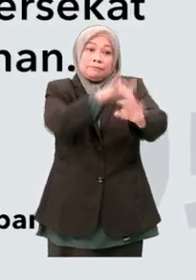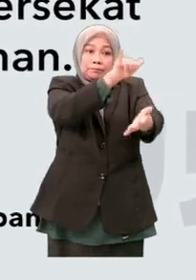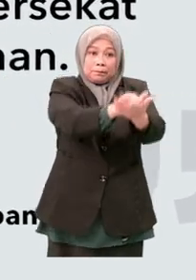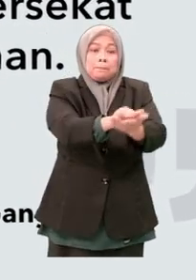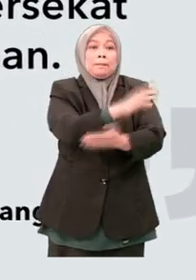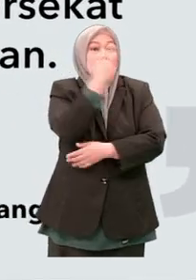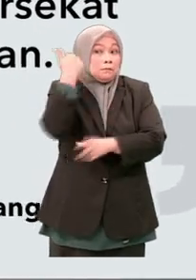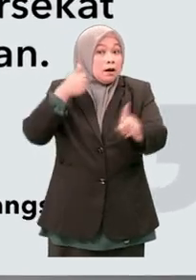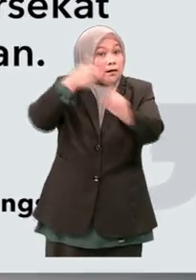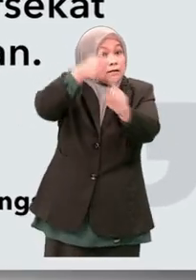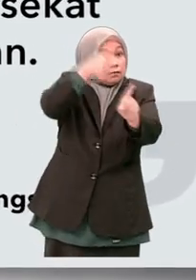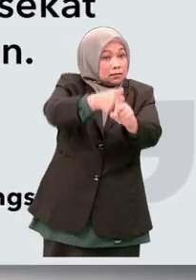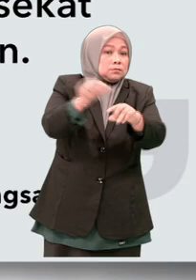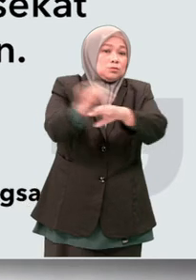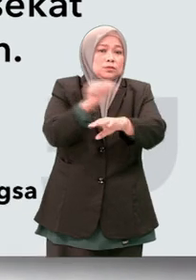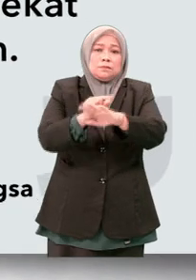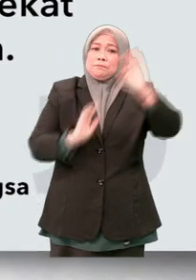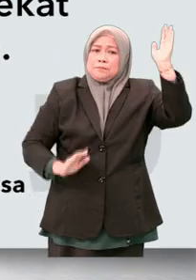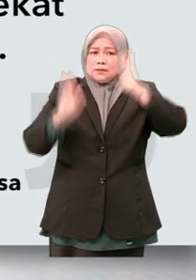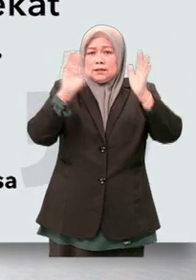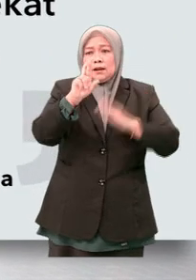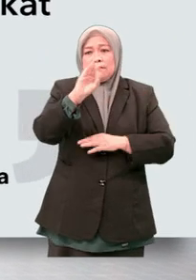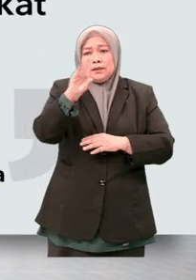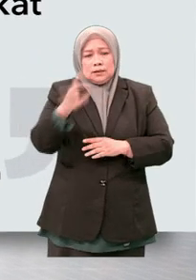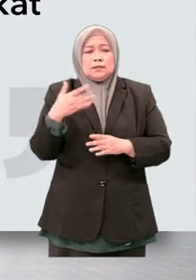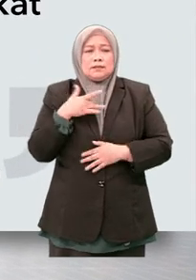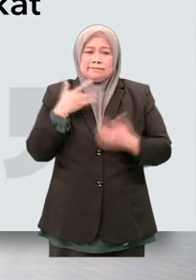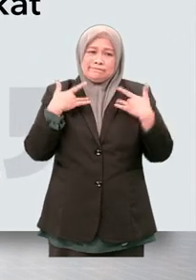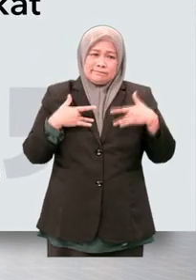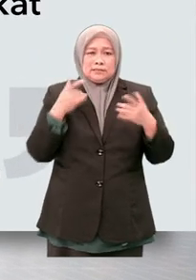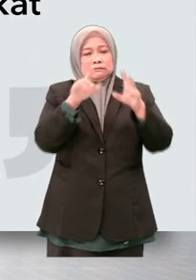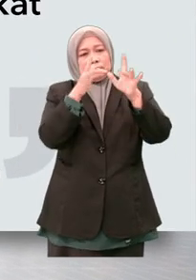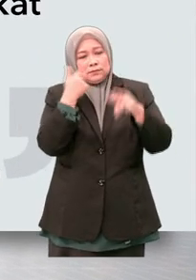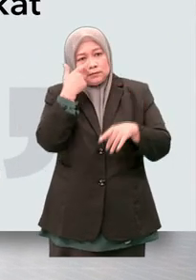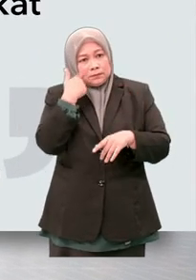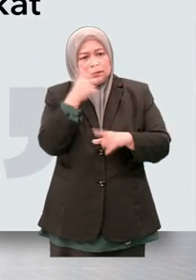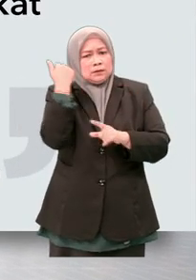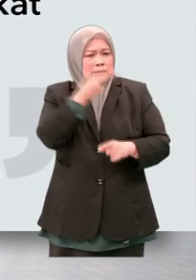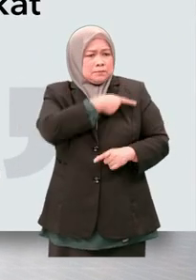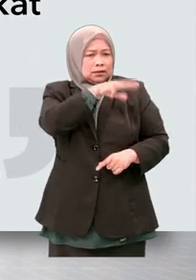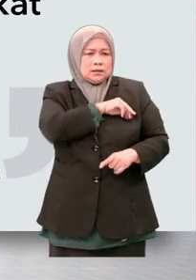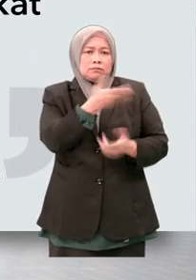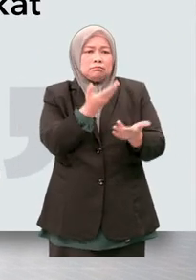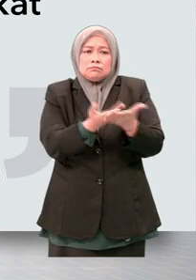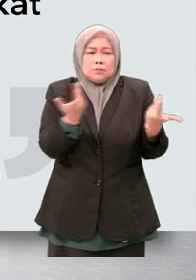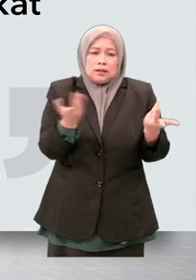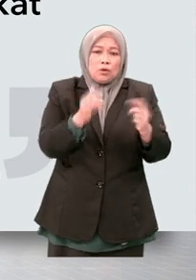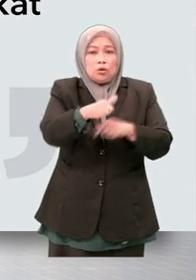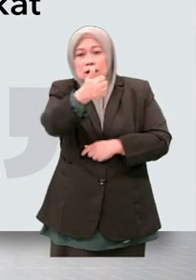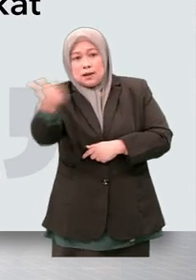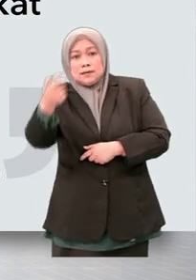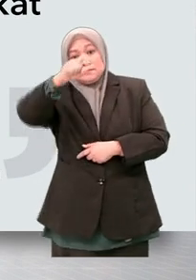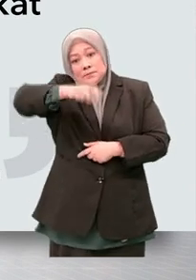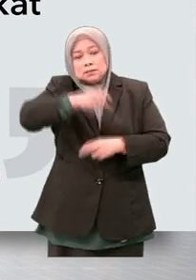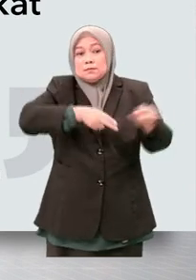berikutan arahan penggunaan bahasa Melayu Rafida mencairkan rasa simpati dengan pegawai-pegawai di Kementerian berkenaan dan orang lain yang